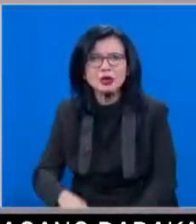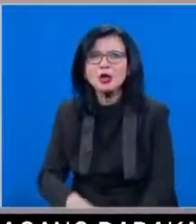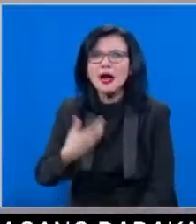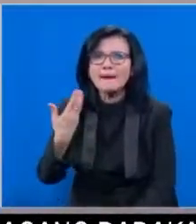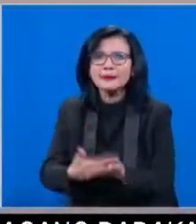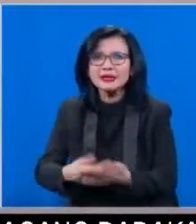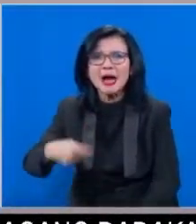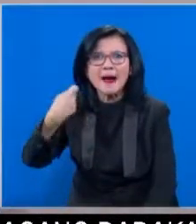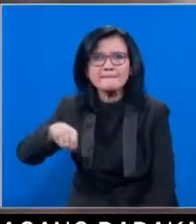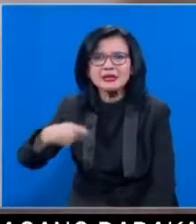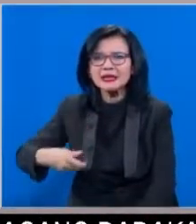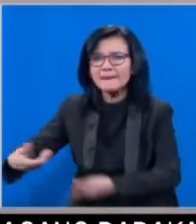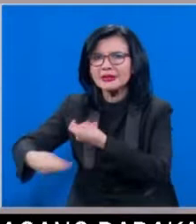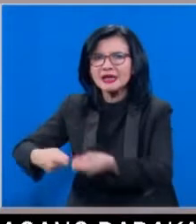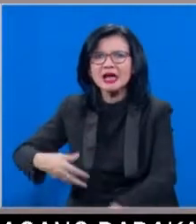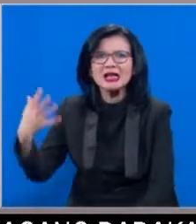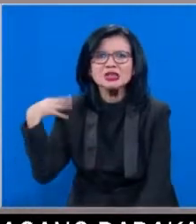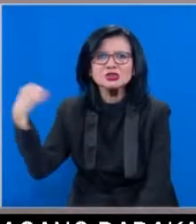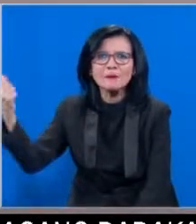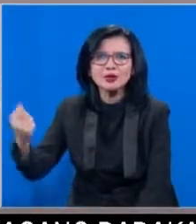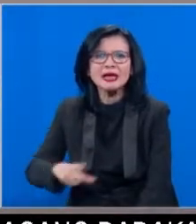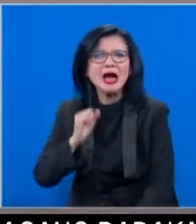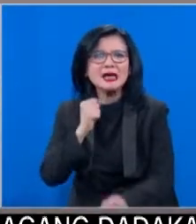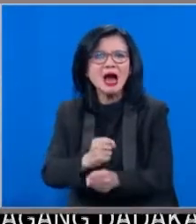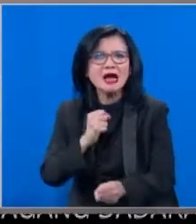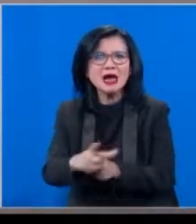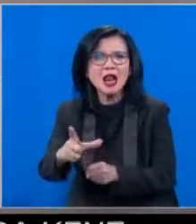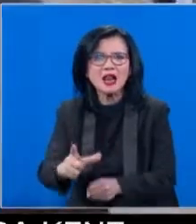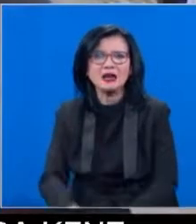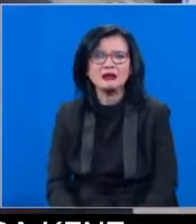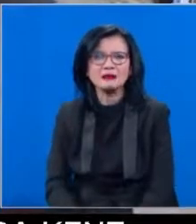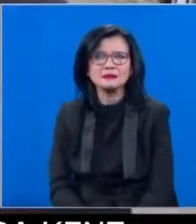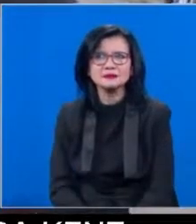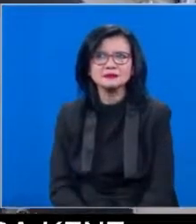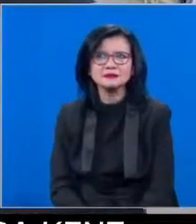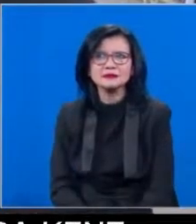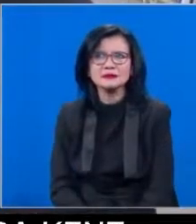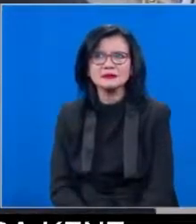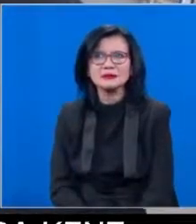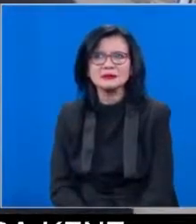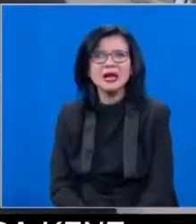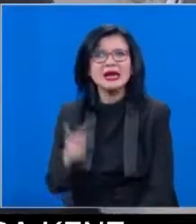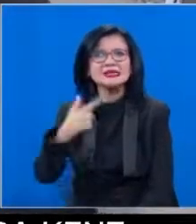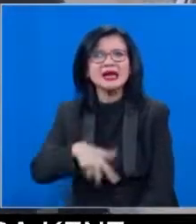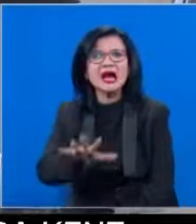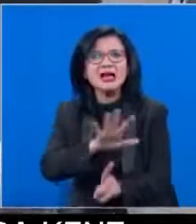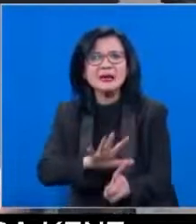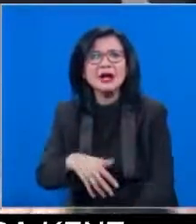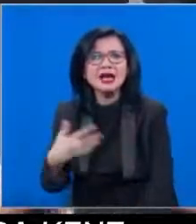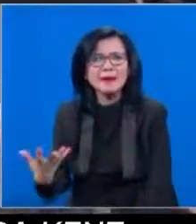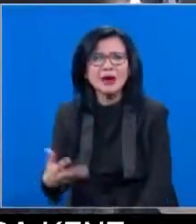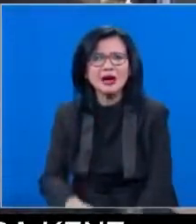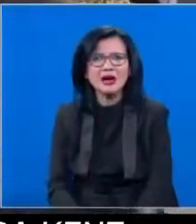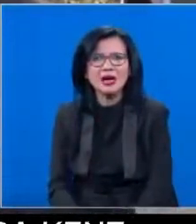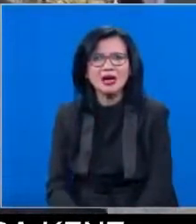perdagangan dicopot dari jabatannya lantaran gagal menstabilkan harga minyak goreng waktu menyang menjadi latar belakang copot sedang ada dua